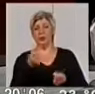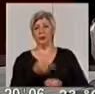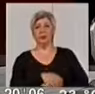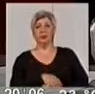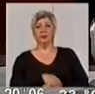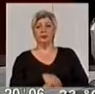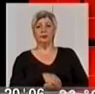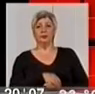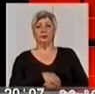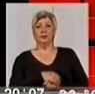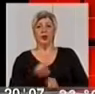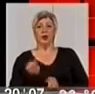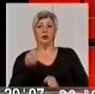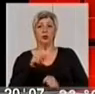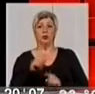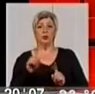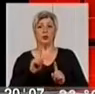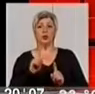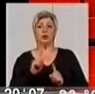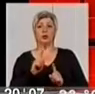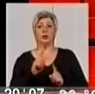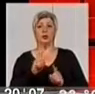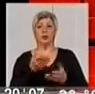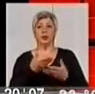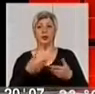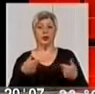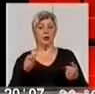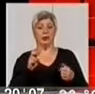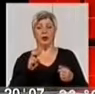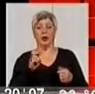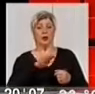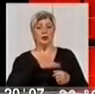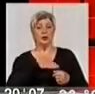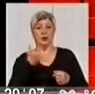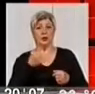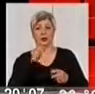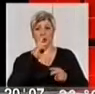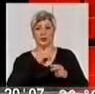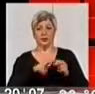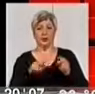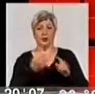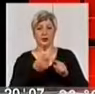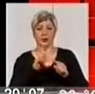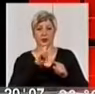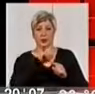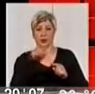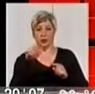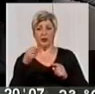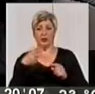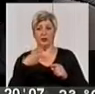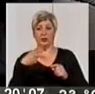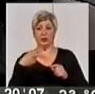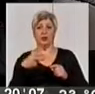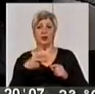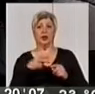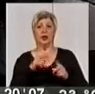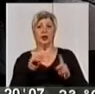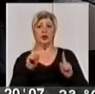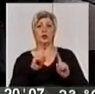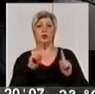період. Тому що нам би не хотілося втратити з оцих 20, щоб якийсь заклад